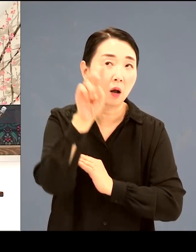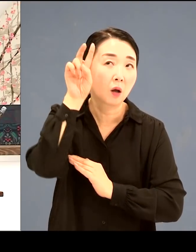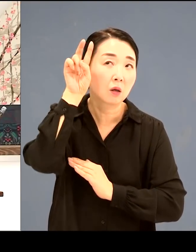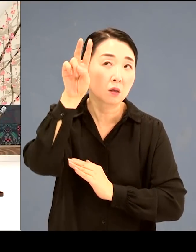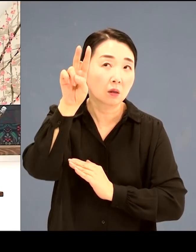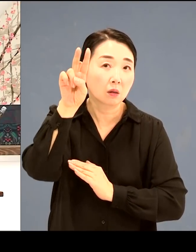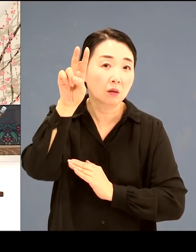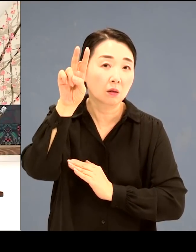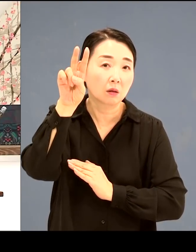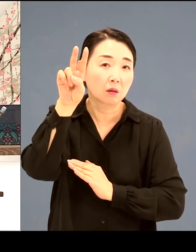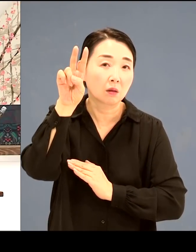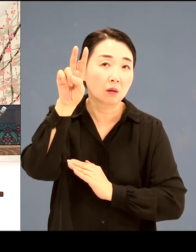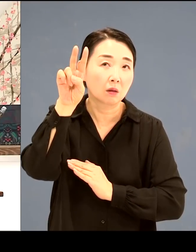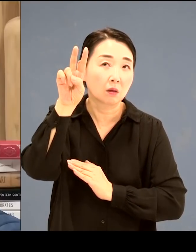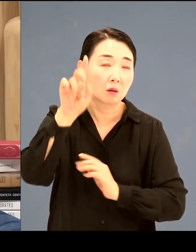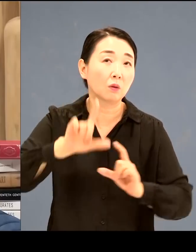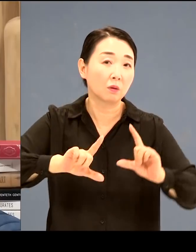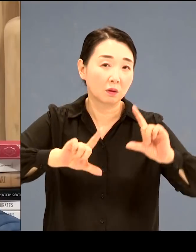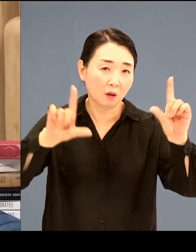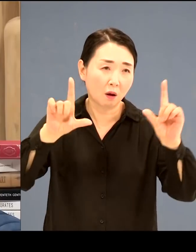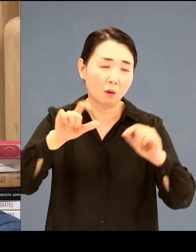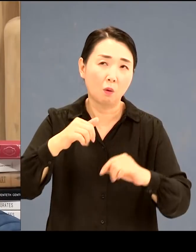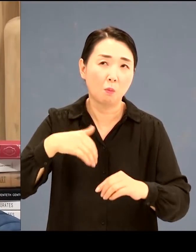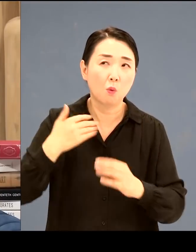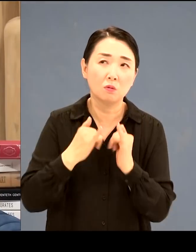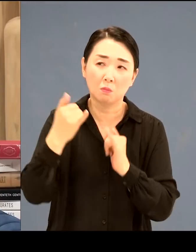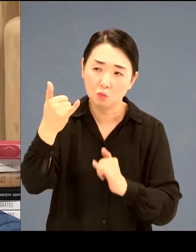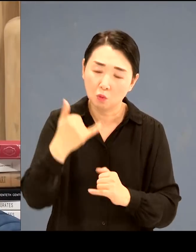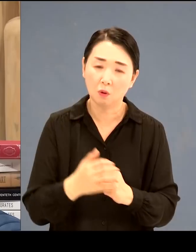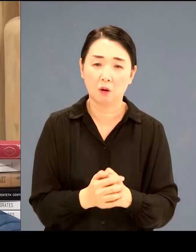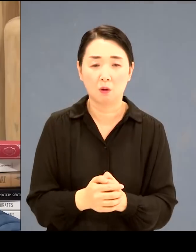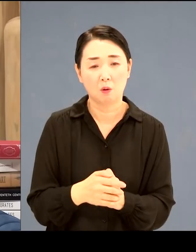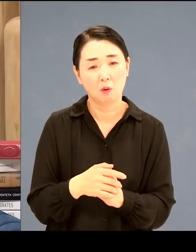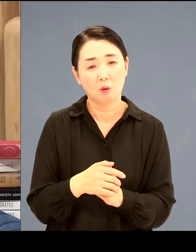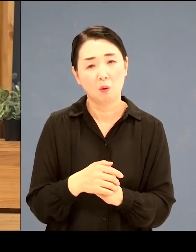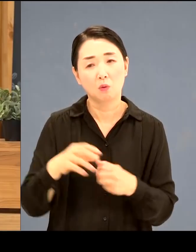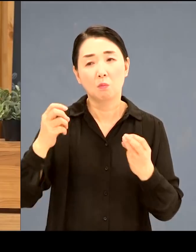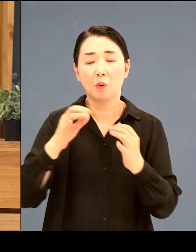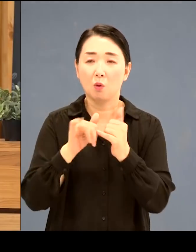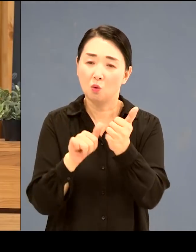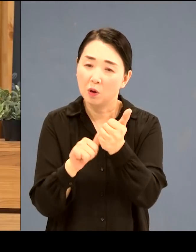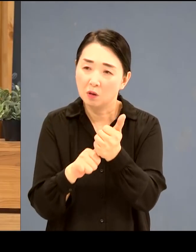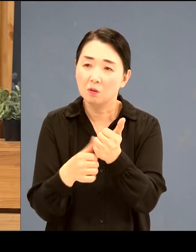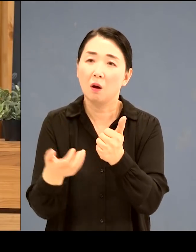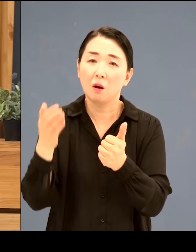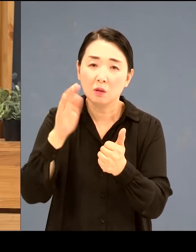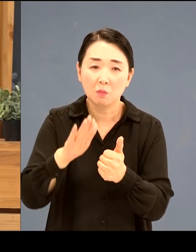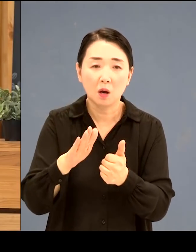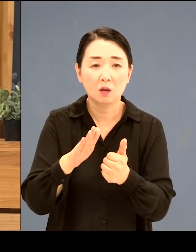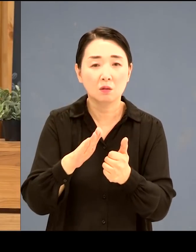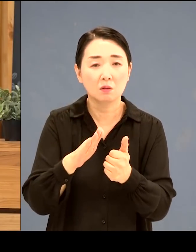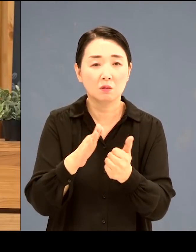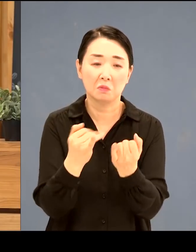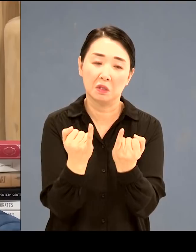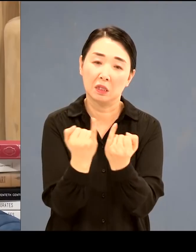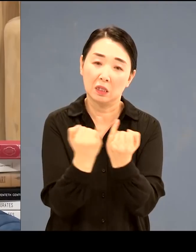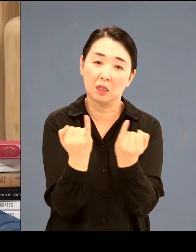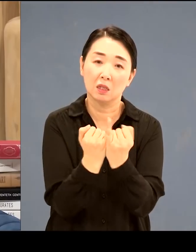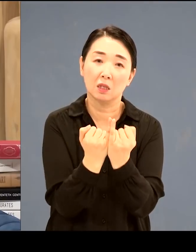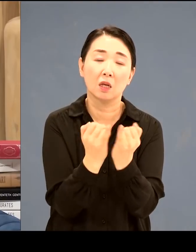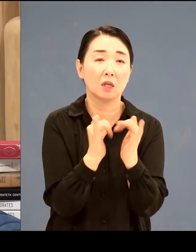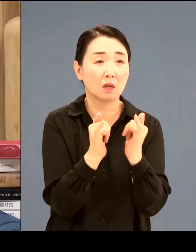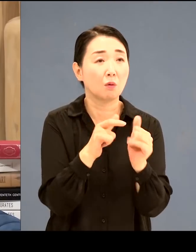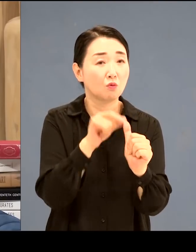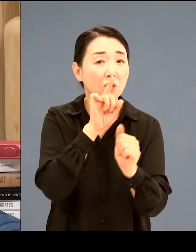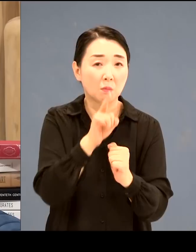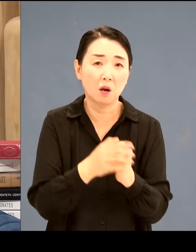네. 그래서 어떤 배우의 매니저인데 스타일리스트를 구한다. 그래서 만날 수 있겠느냐. 그래서